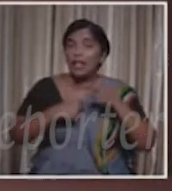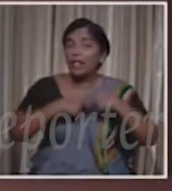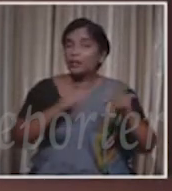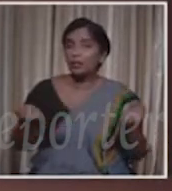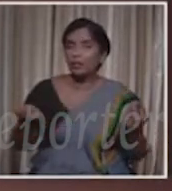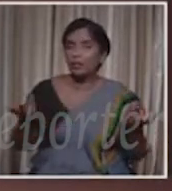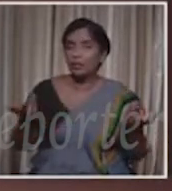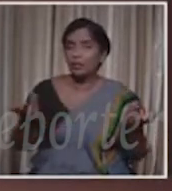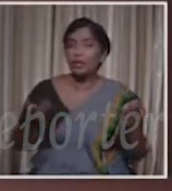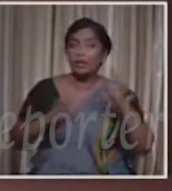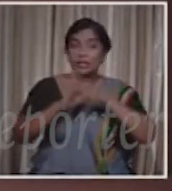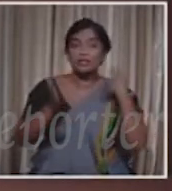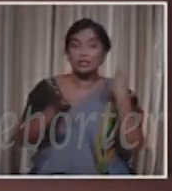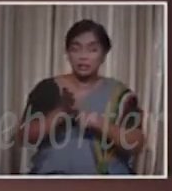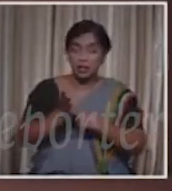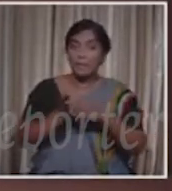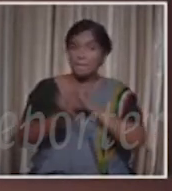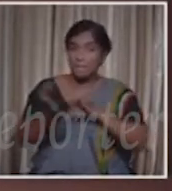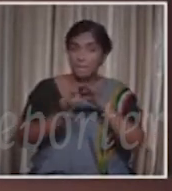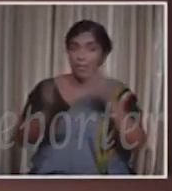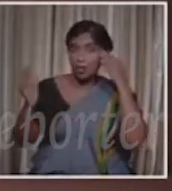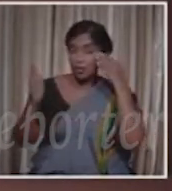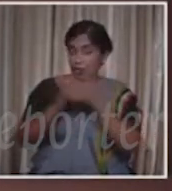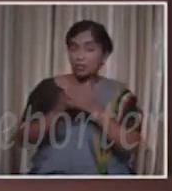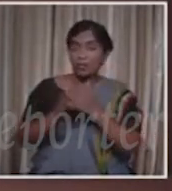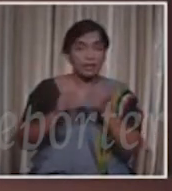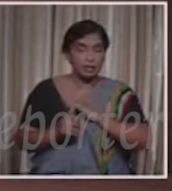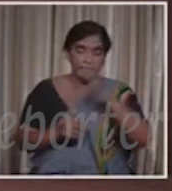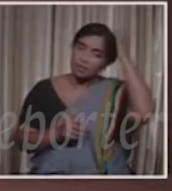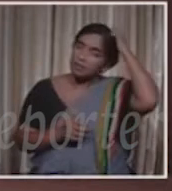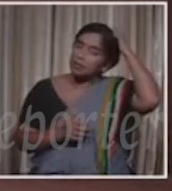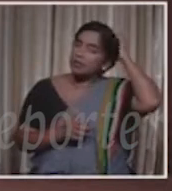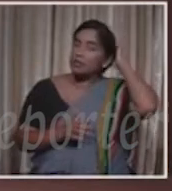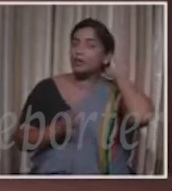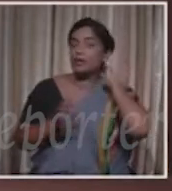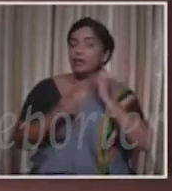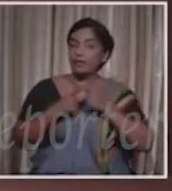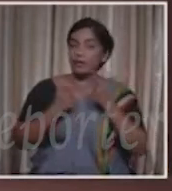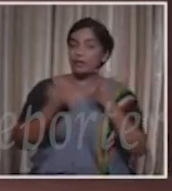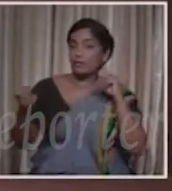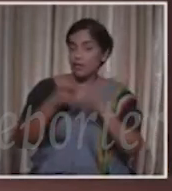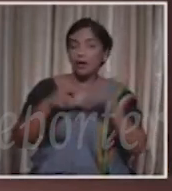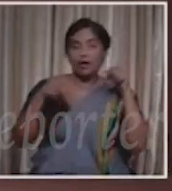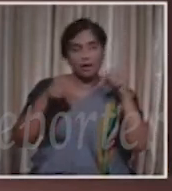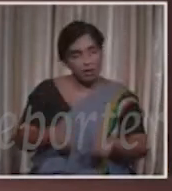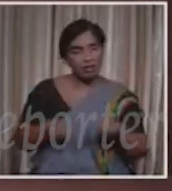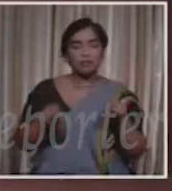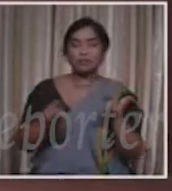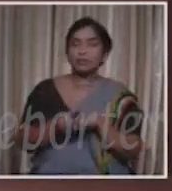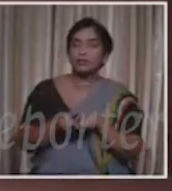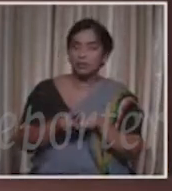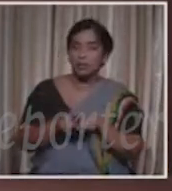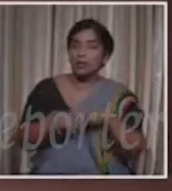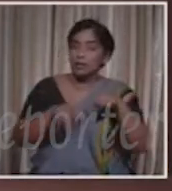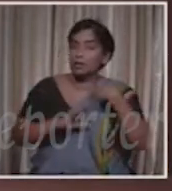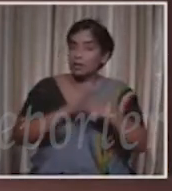මොකද්ද හේතුව එදා ජේ.ආර්. ජයවර්ධන ප්‍රජාතන්ත්‍ර විරෝධී ගමනට විරුද්ධව සටන් කරපු එක අදත් ගරු කතානායකතුමනි මේ